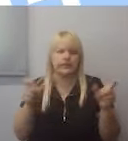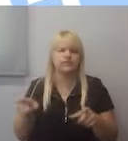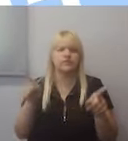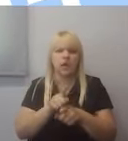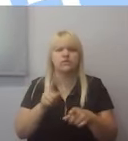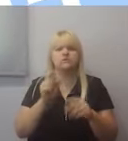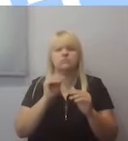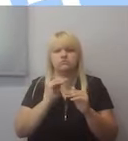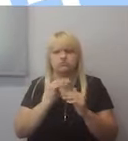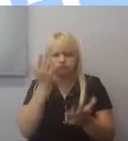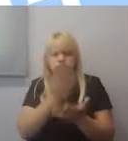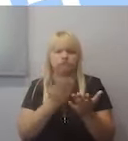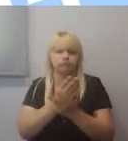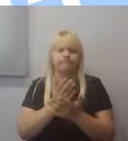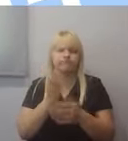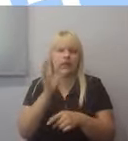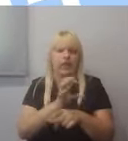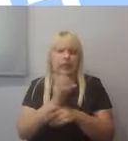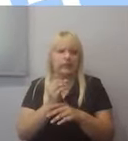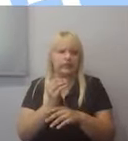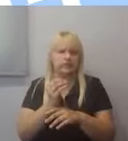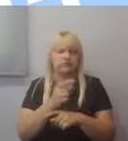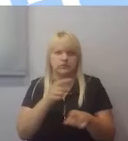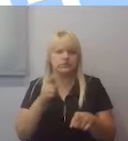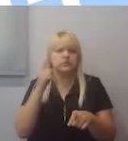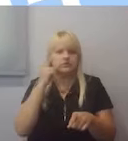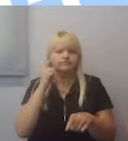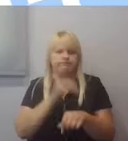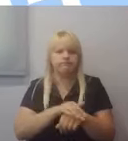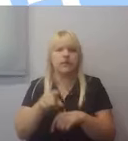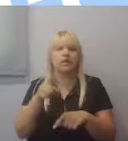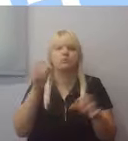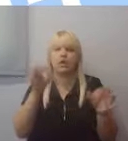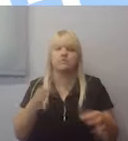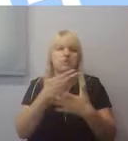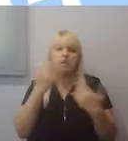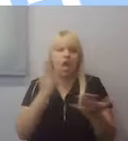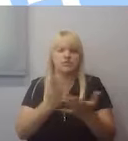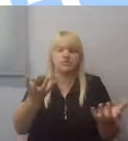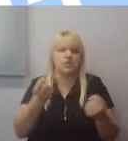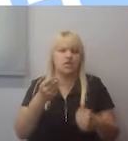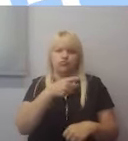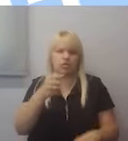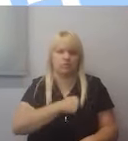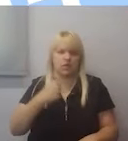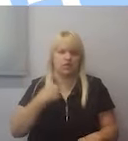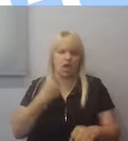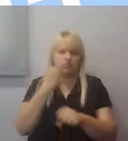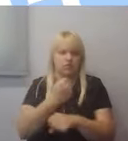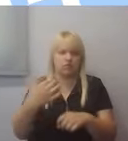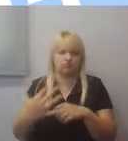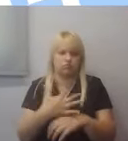kritiku jo nu pēc būtības nu mēs neesam saņēmuši šo militār apdraudējumu vai kara